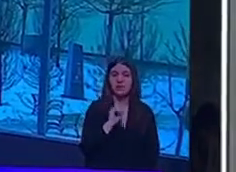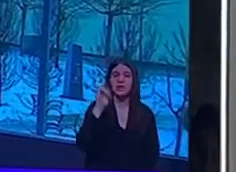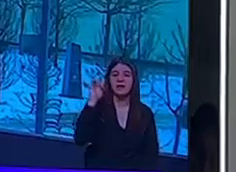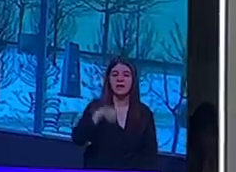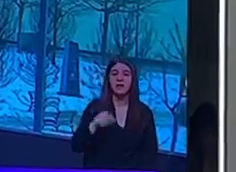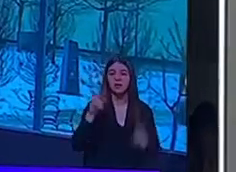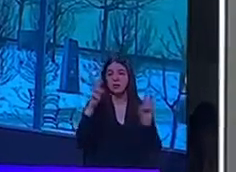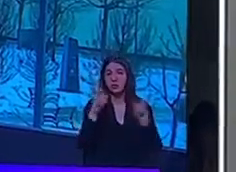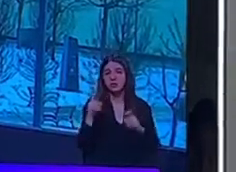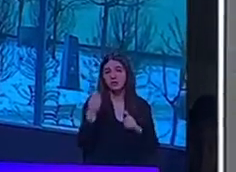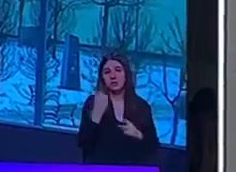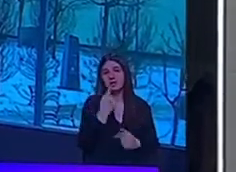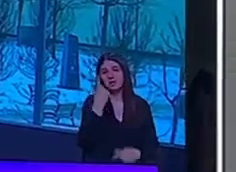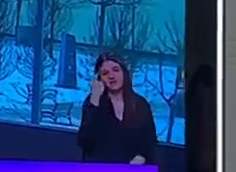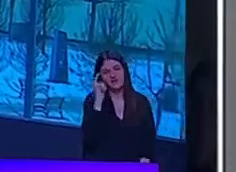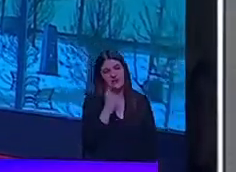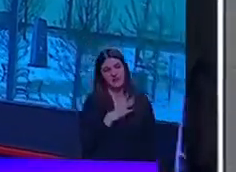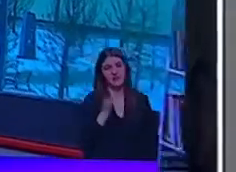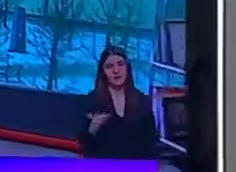Vergi konusunda bir öneri.